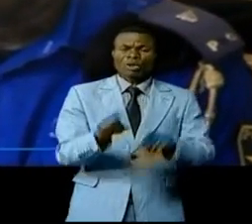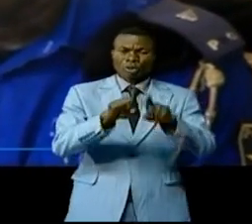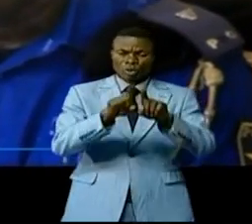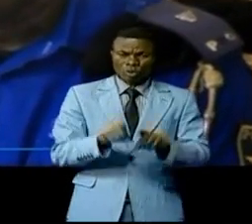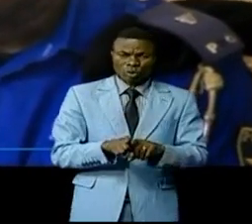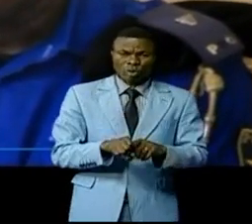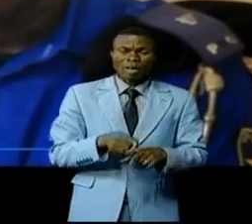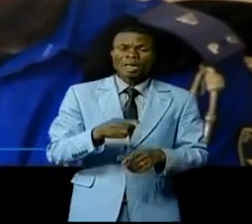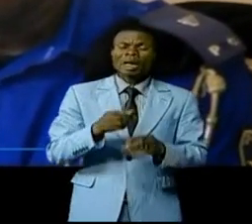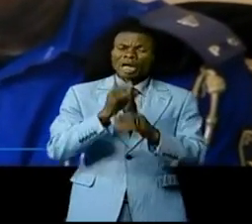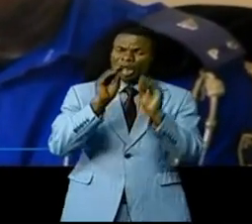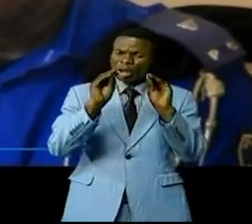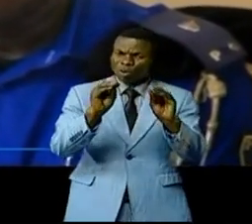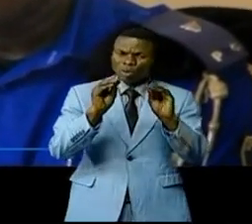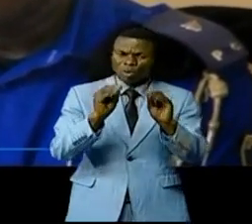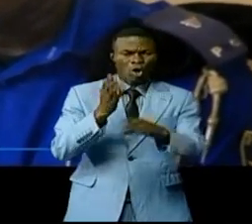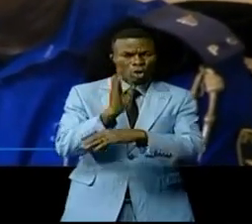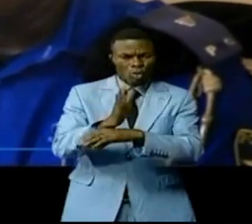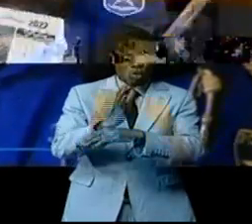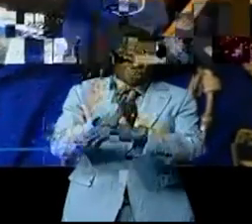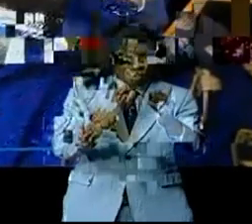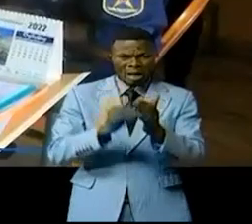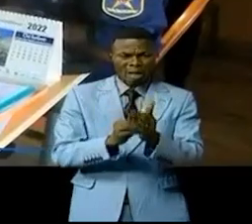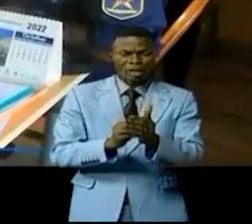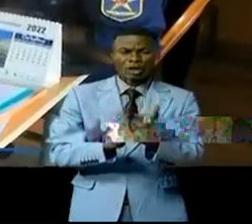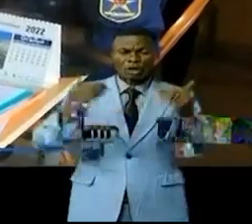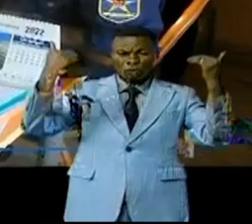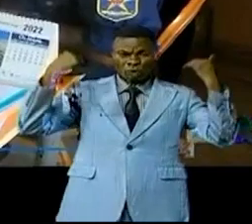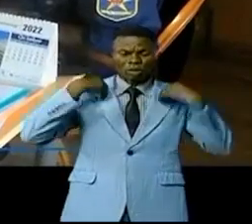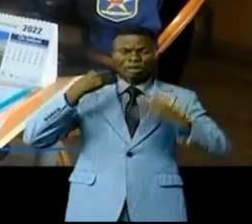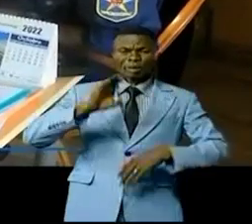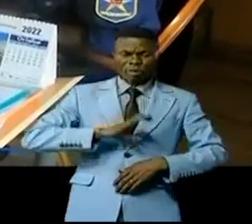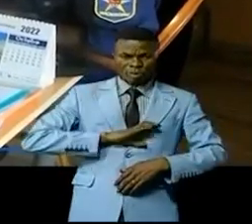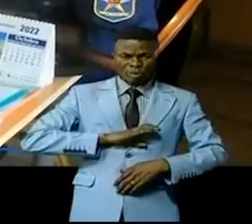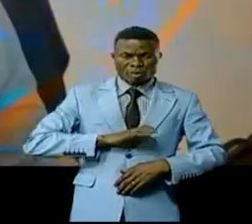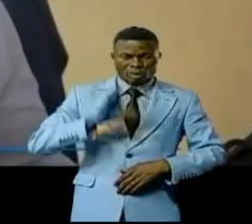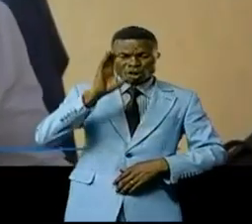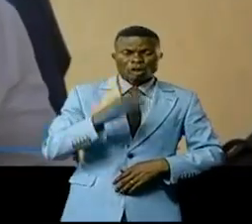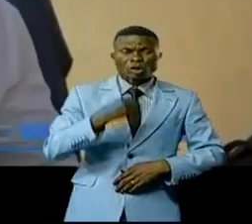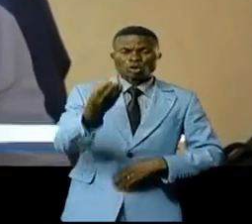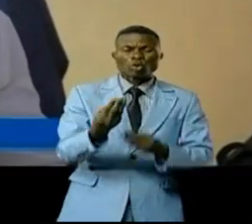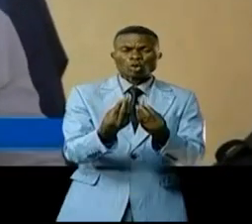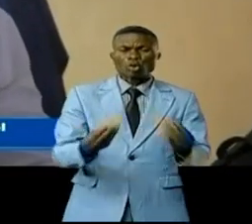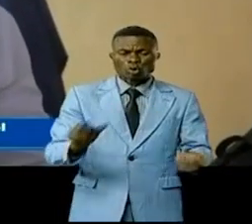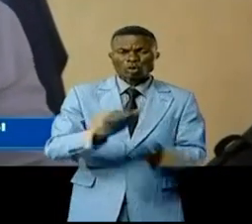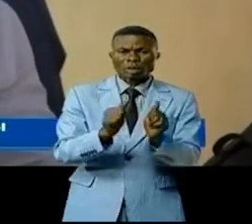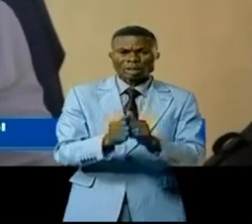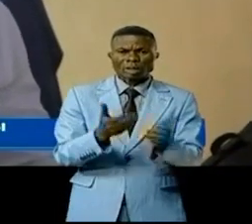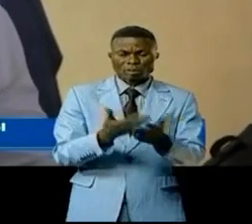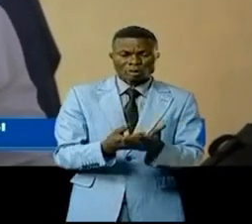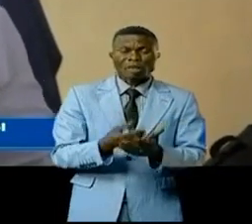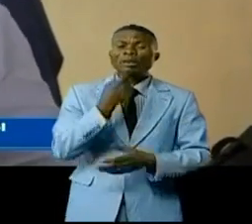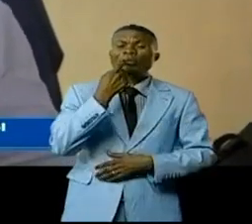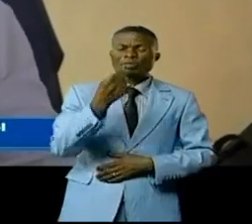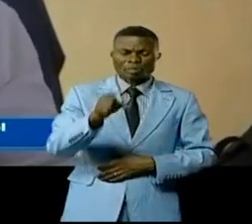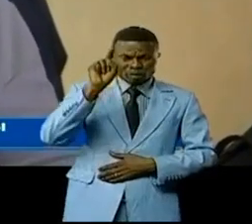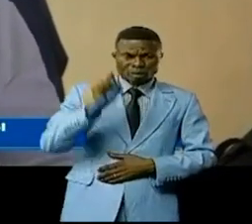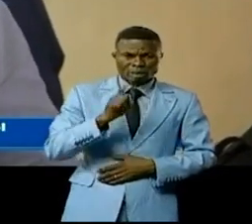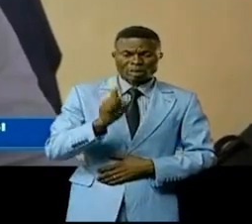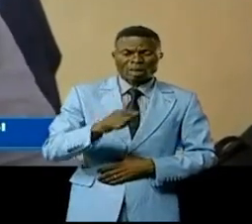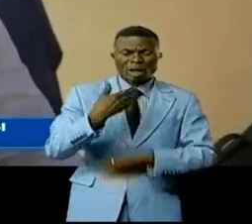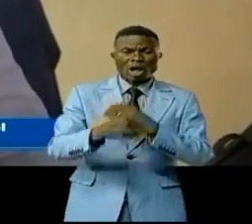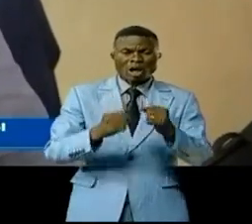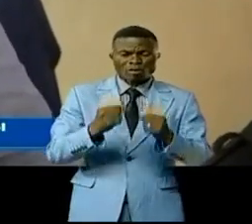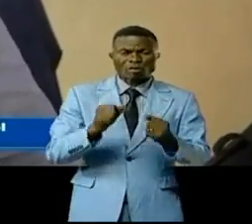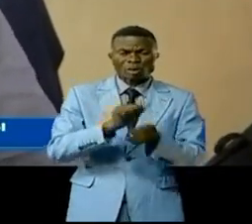nous avons instruit pour la INEF encore au commandant chef de régler le problème. Et nous les avons dit aussi qu'il doit faire un effort